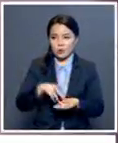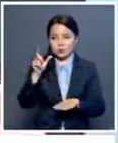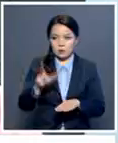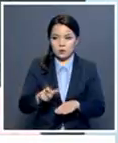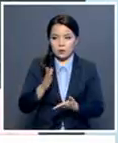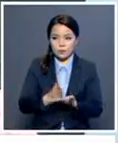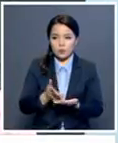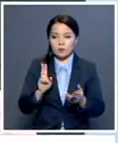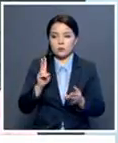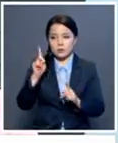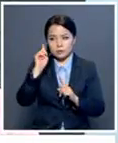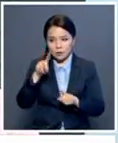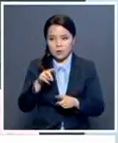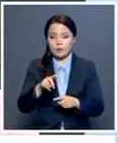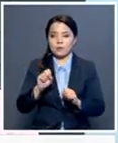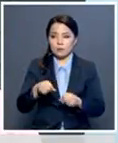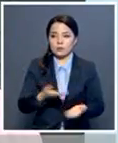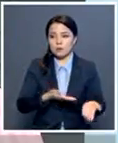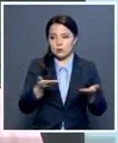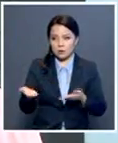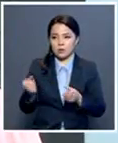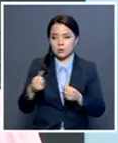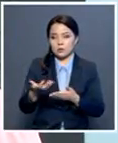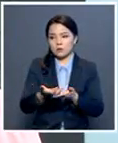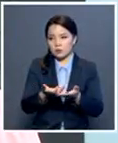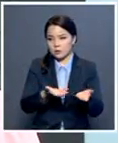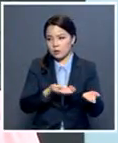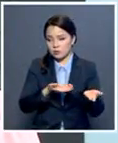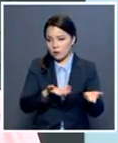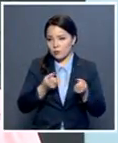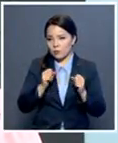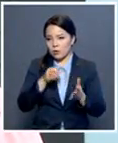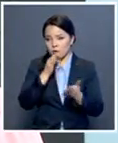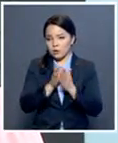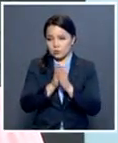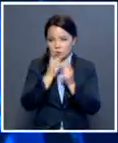адам. Егер де бұл адамды білетін адамдар болса, хабарласуыңызды сұраймыз.